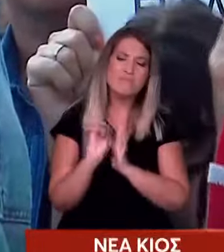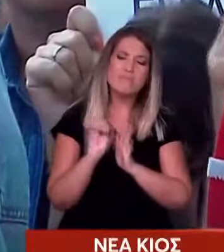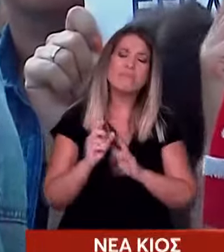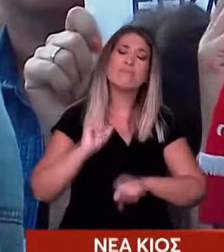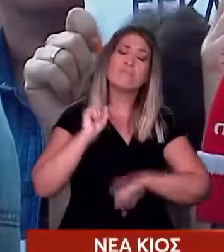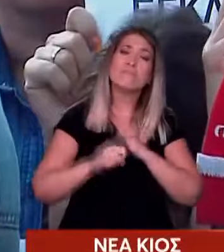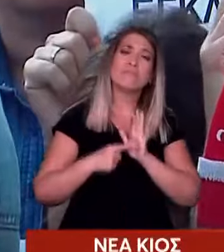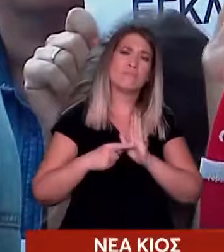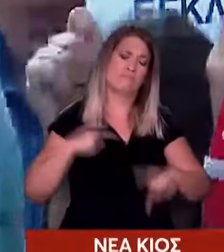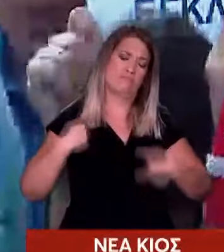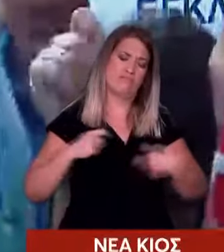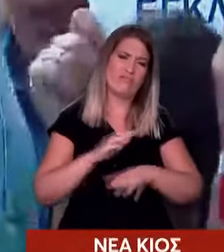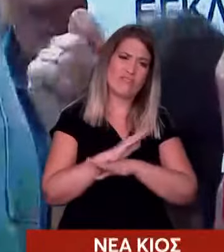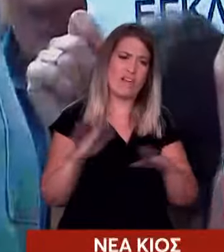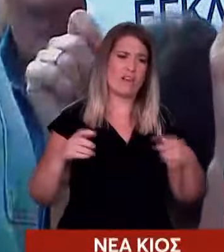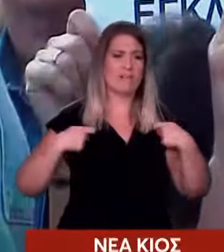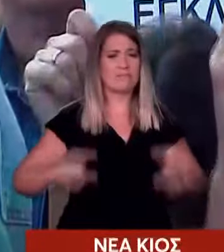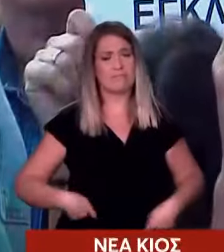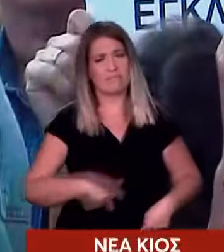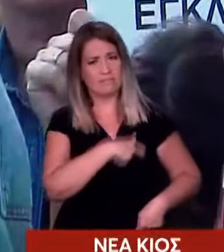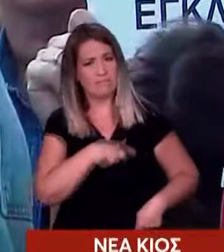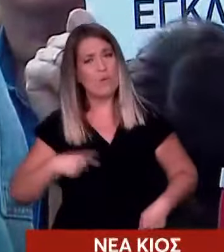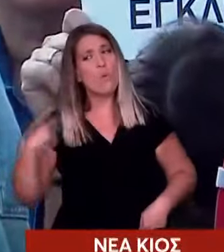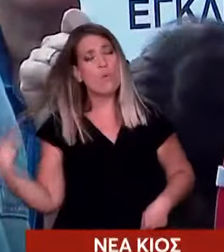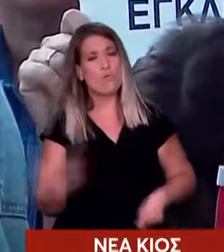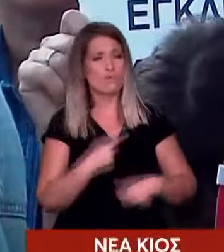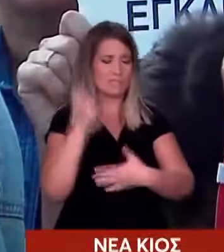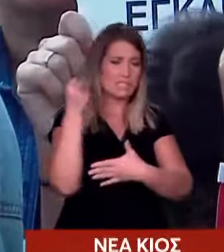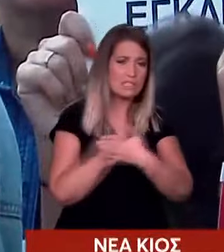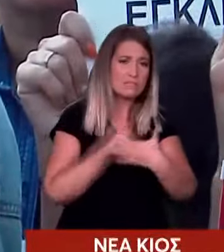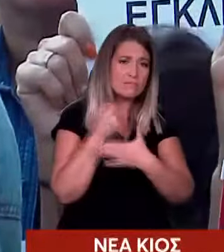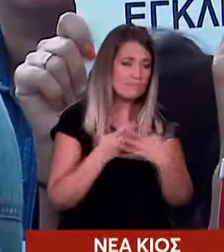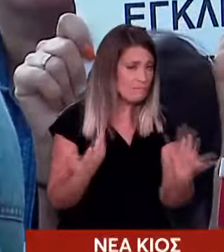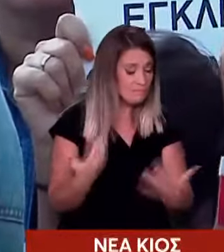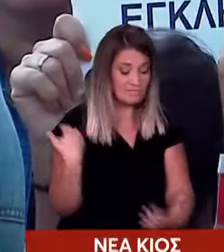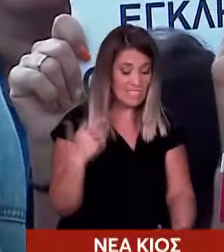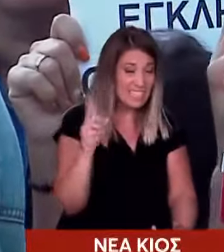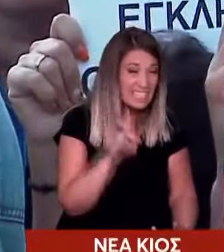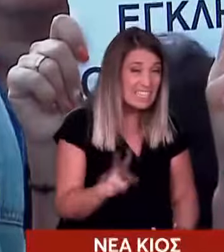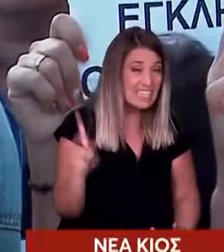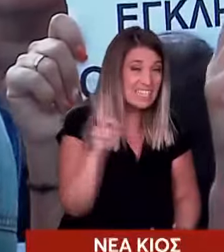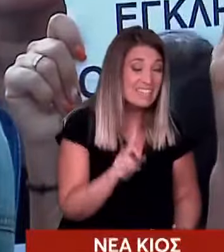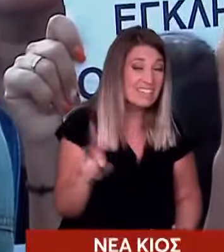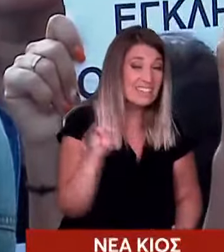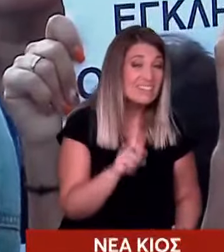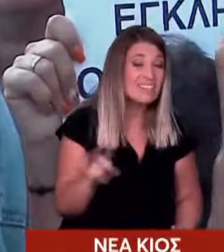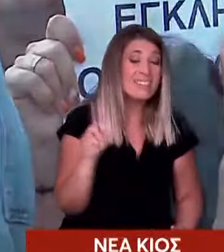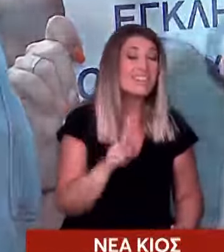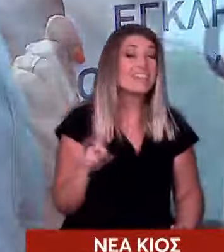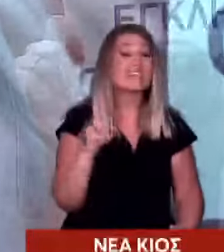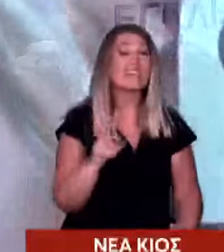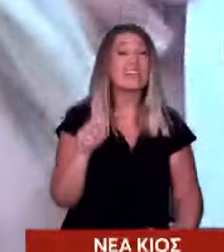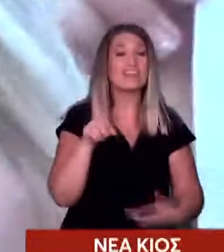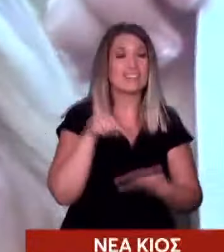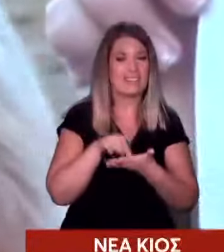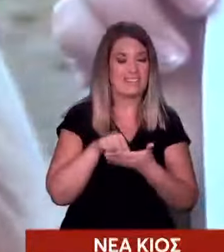που το βάλαμε, στην μπλούζα μας που φορέσαμε όλοι. Την Κυριακή το βράδυ λοιπόν, μόλις το παιδί μου έβαλε αυτό στο ίντερνετ, του ήρθε μήνυμα